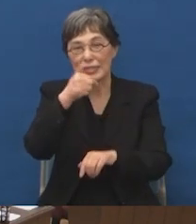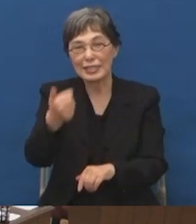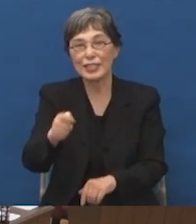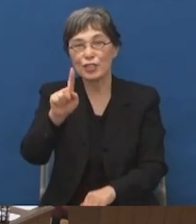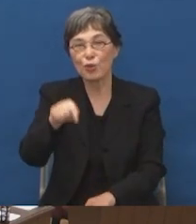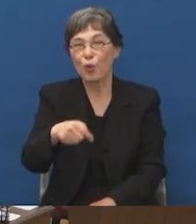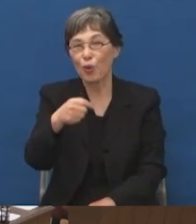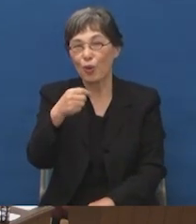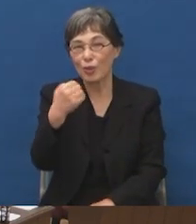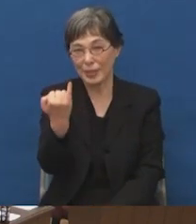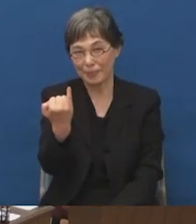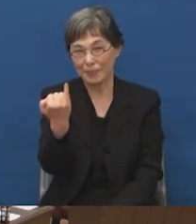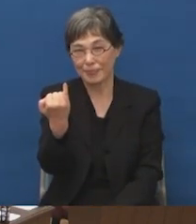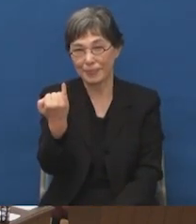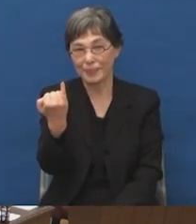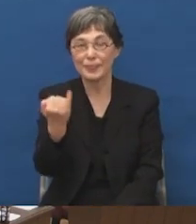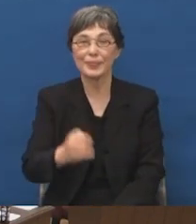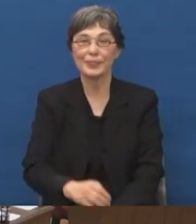員。